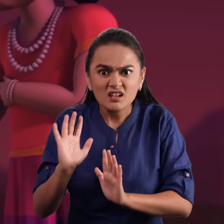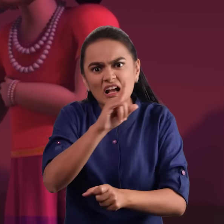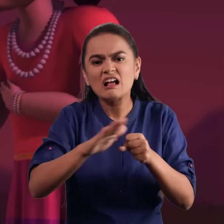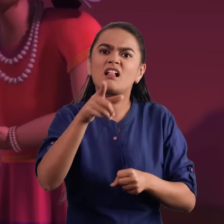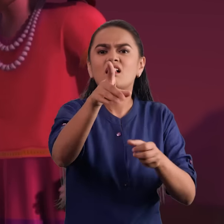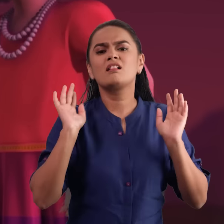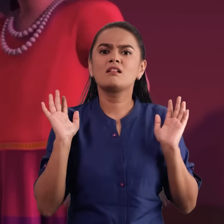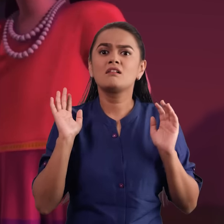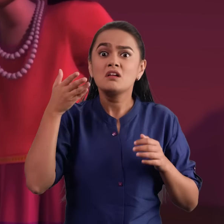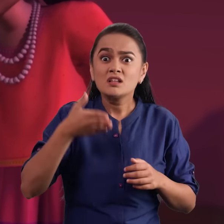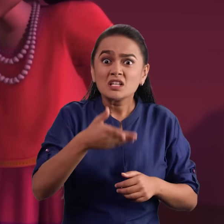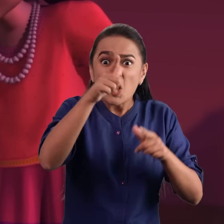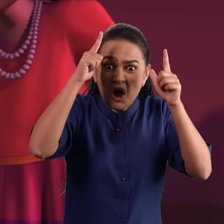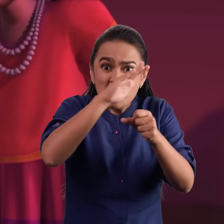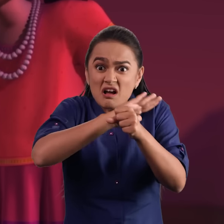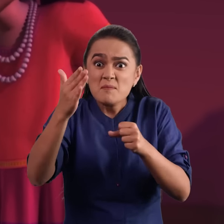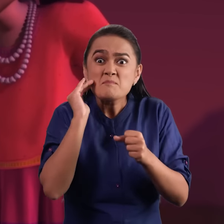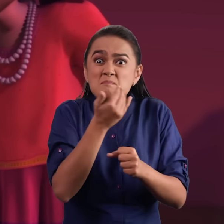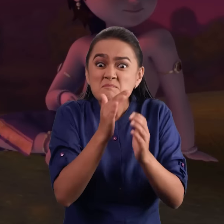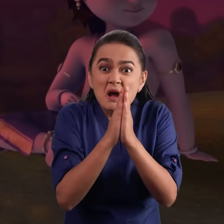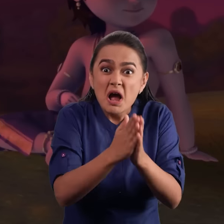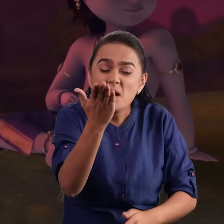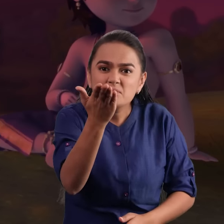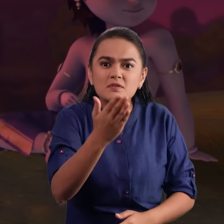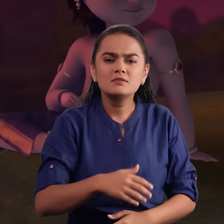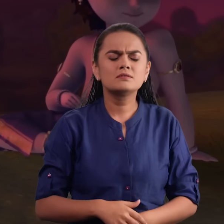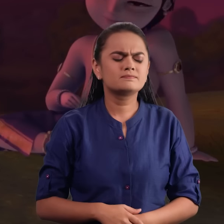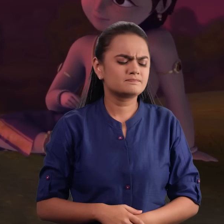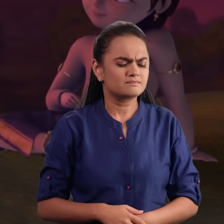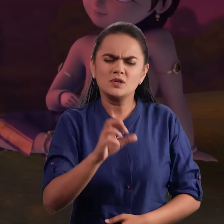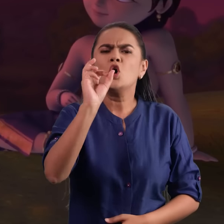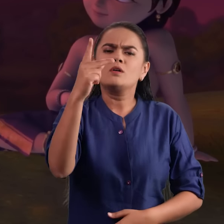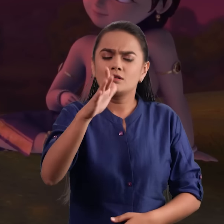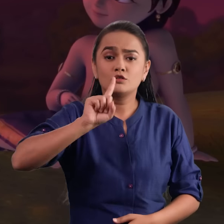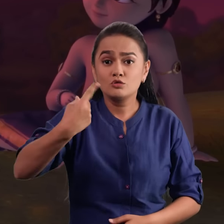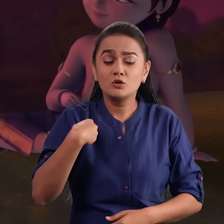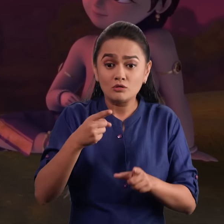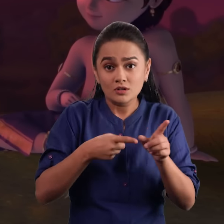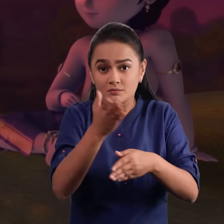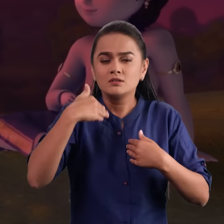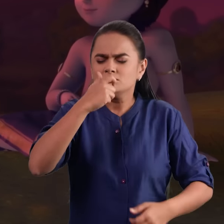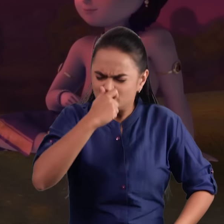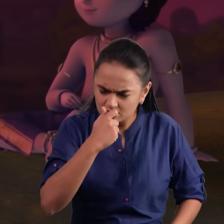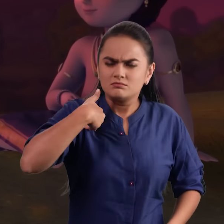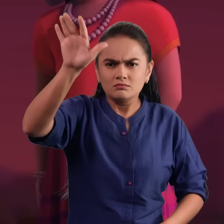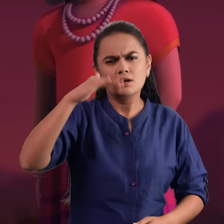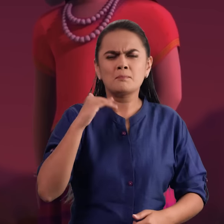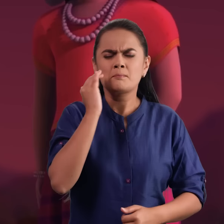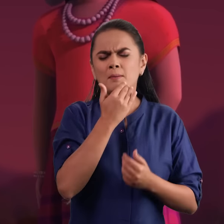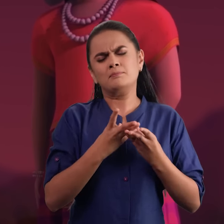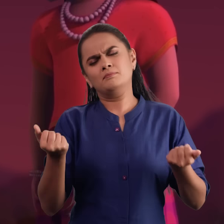का ही ना। अब तुम्हें गौ हत्या का पाप लगेगा। ठीक है, मैं कल यमुना में स्नान कर पाप धो